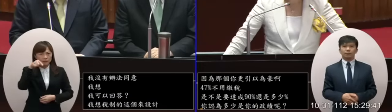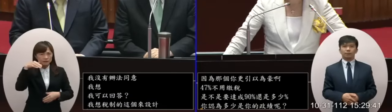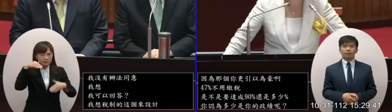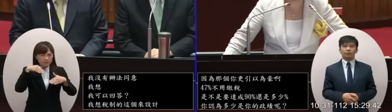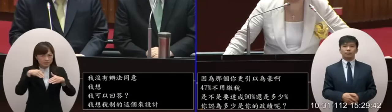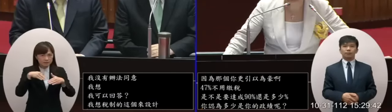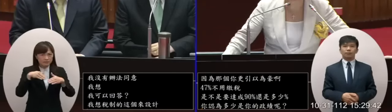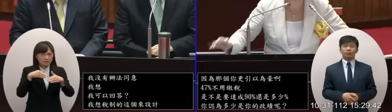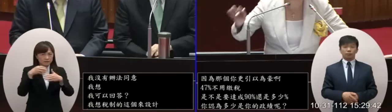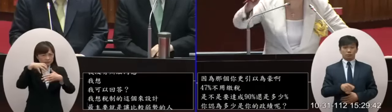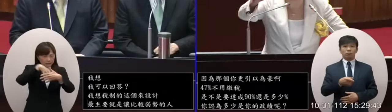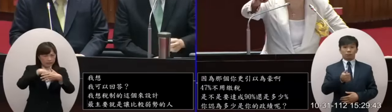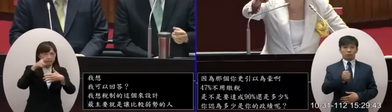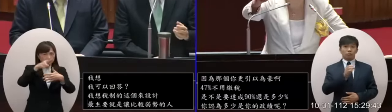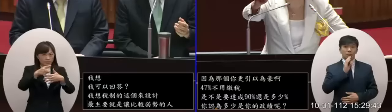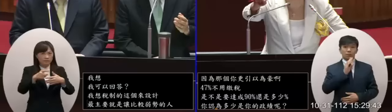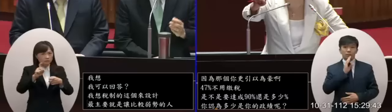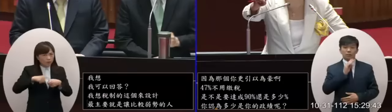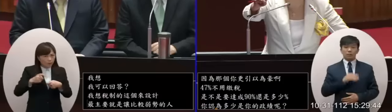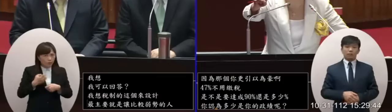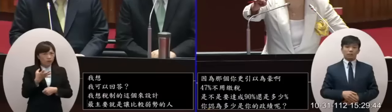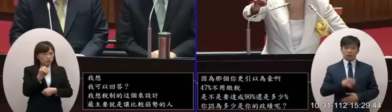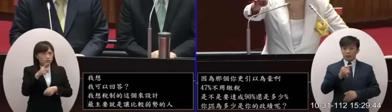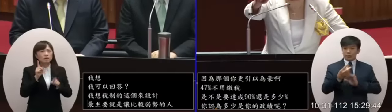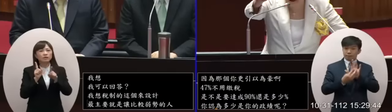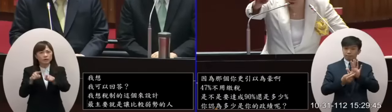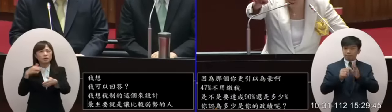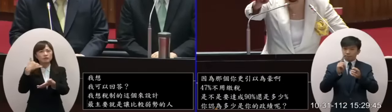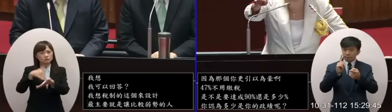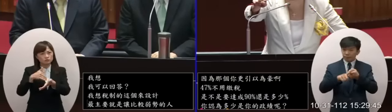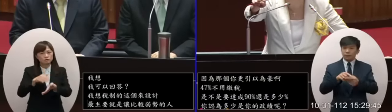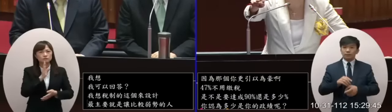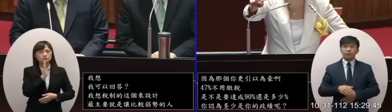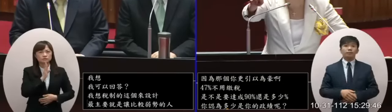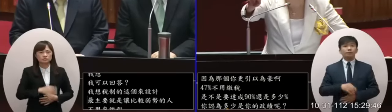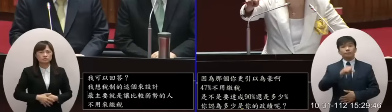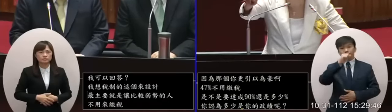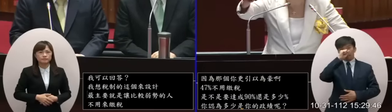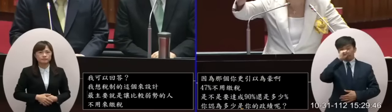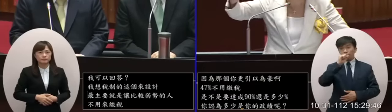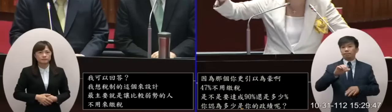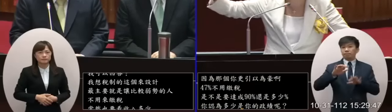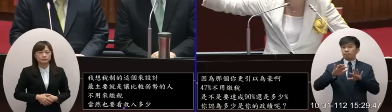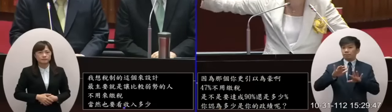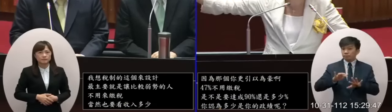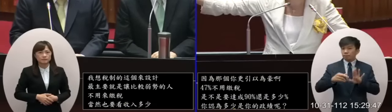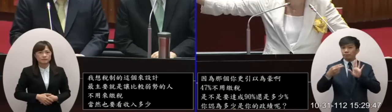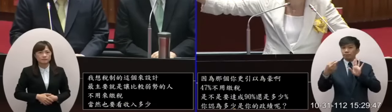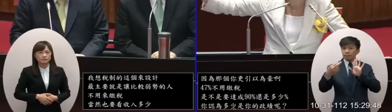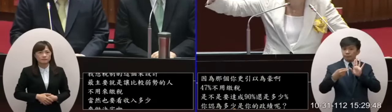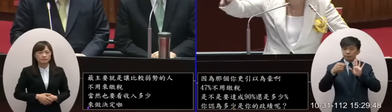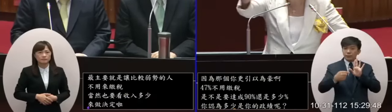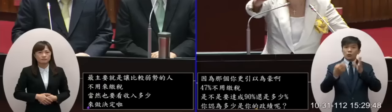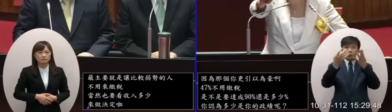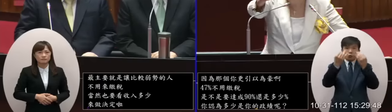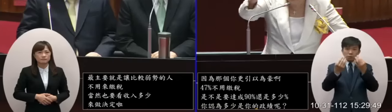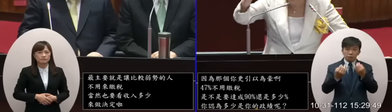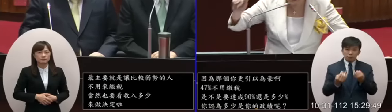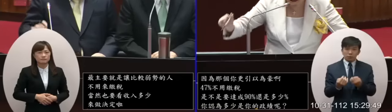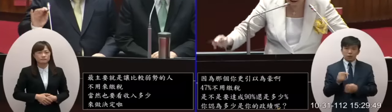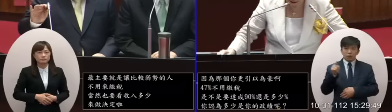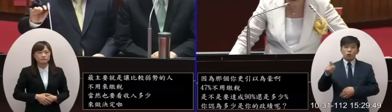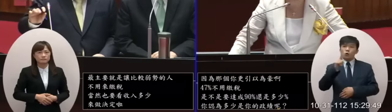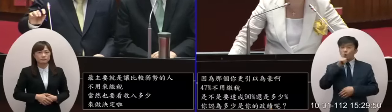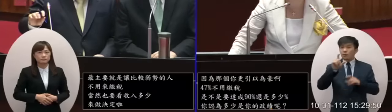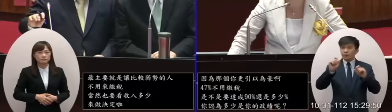决定了。所以这个税制的， 院长，你讲到重点那我们来看一下，为什么实际上面的数字跟您